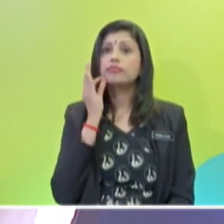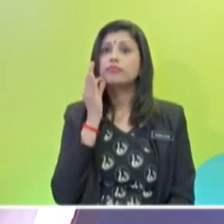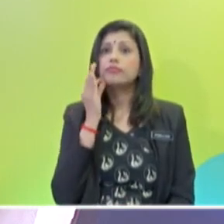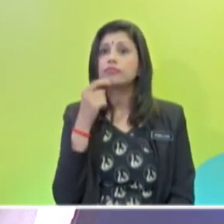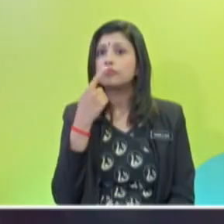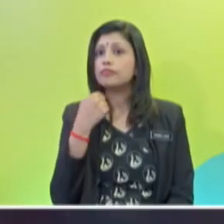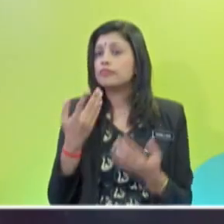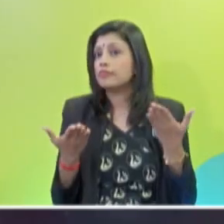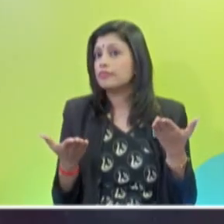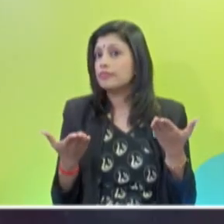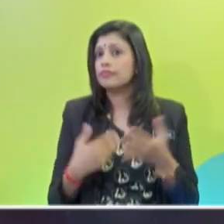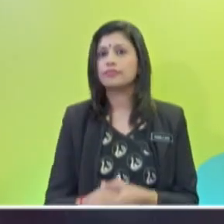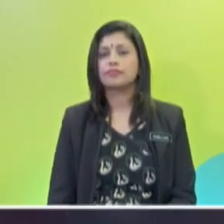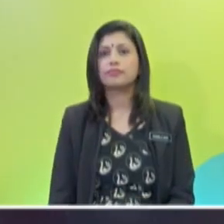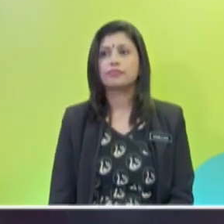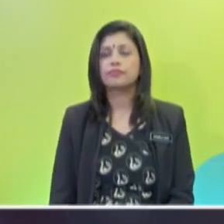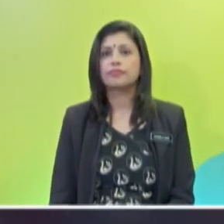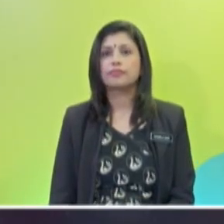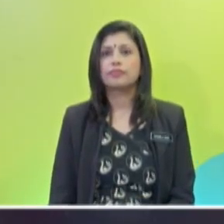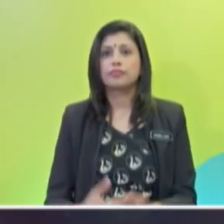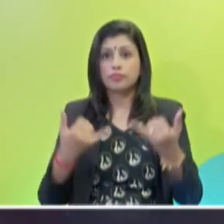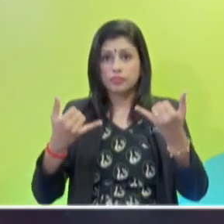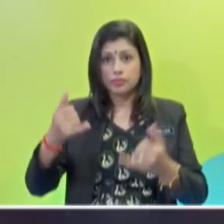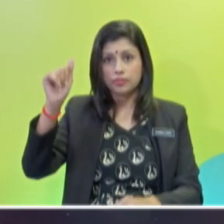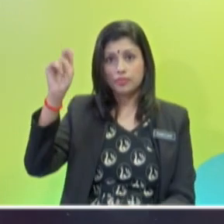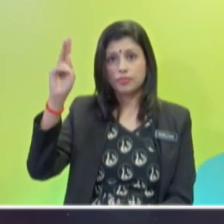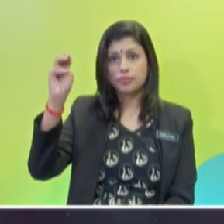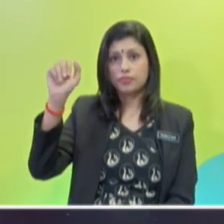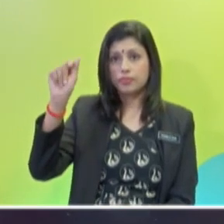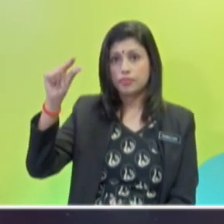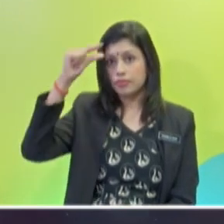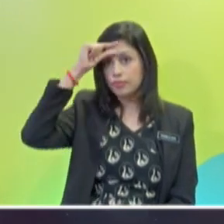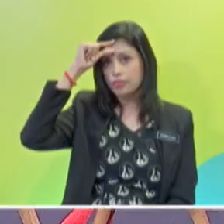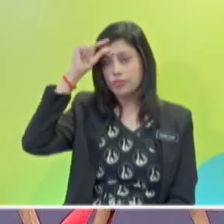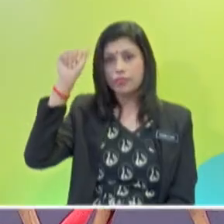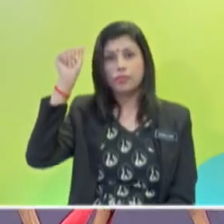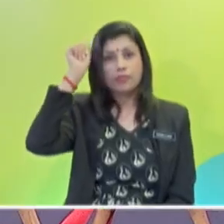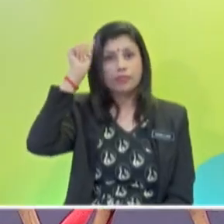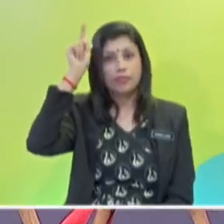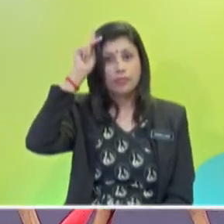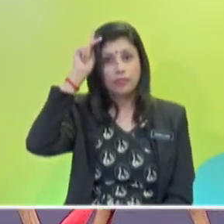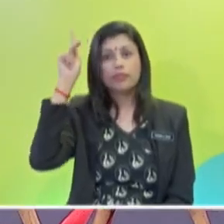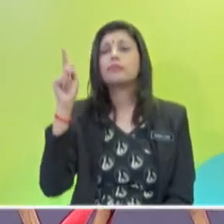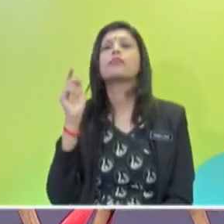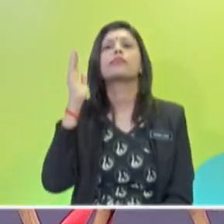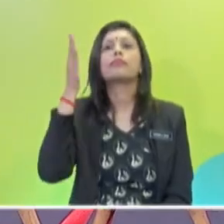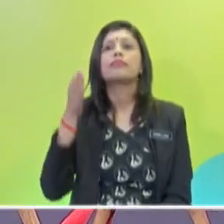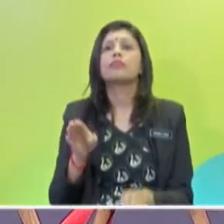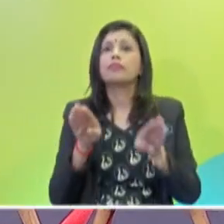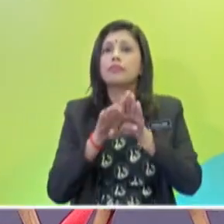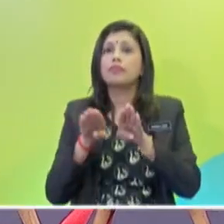Jangan jawab. Okey. Apa yang Amal kena buat ialah di hadapan Amal tu ada beberapa gambar. Betul. Cuba Amal cantumkan